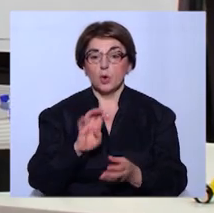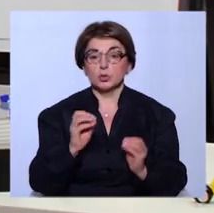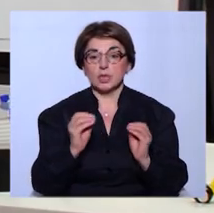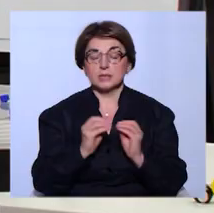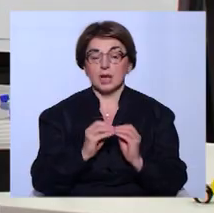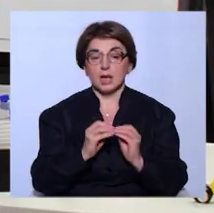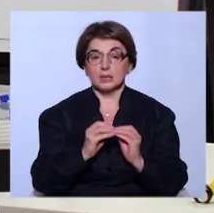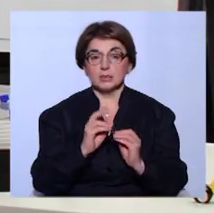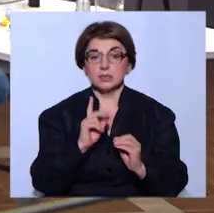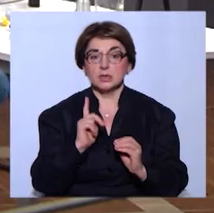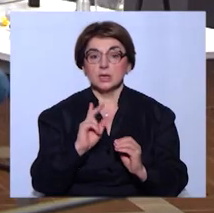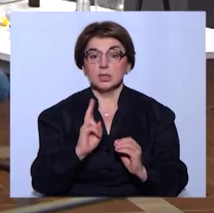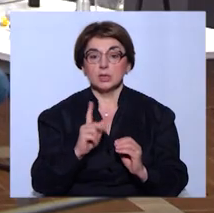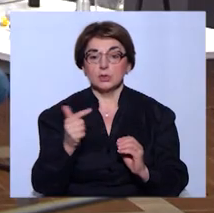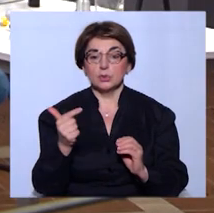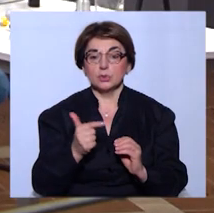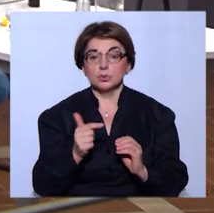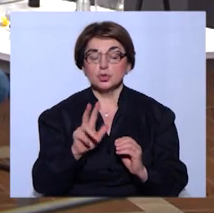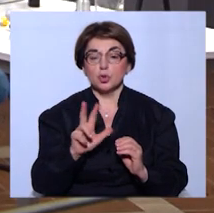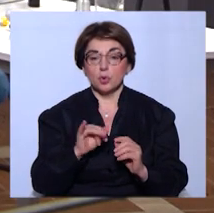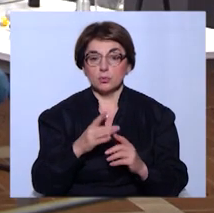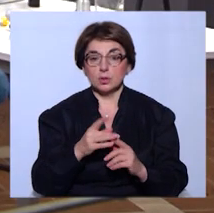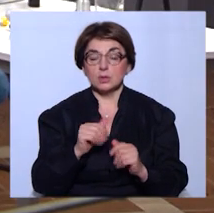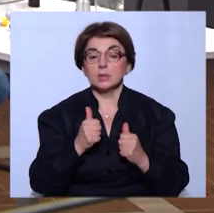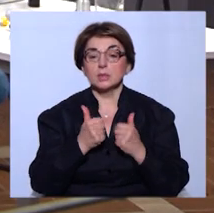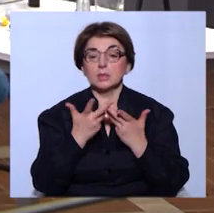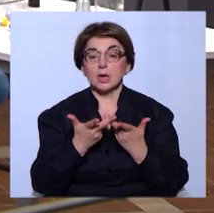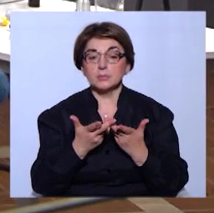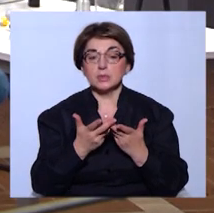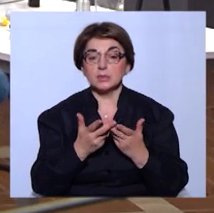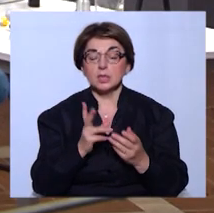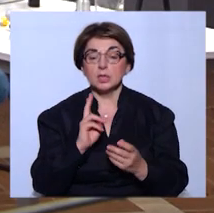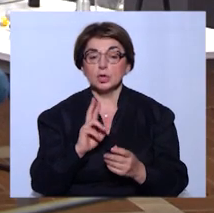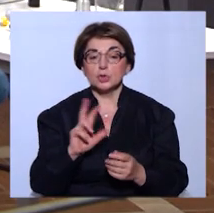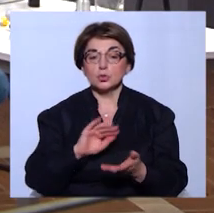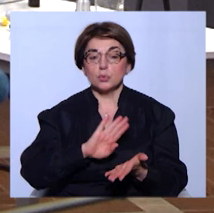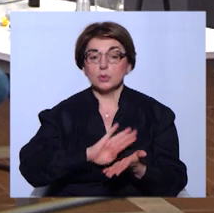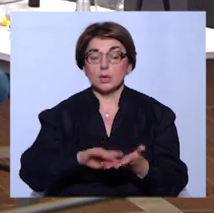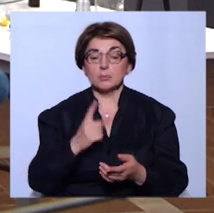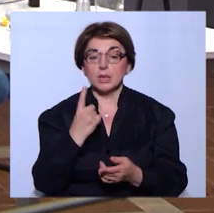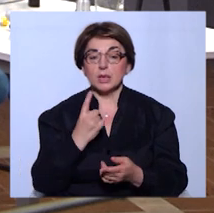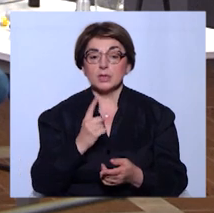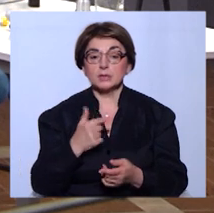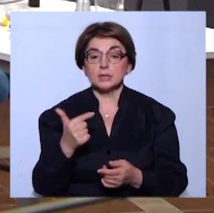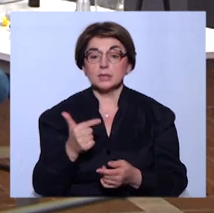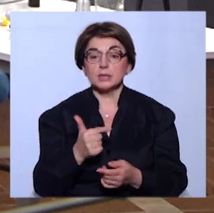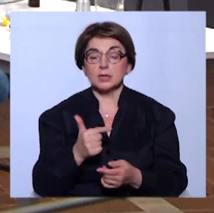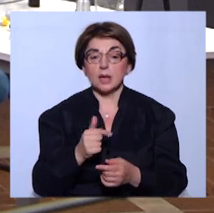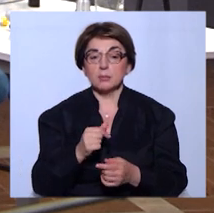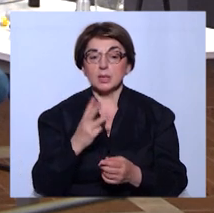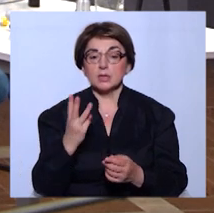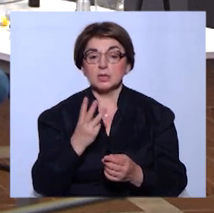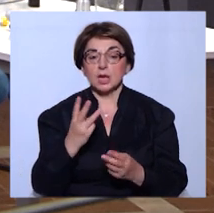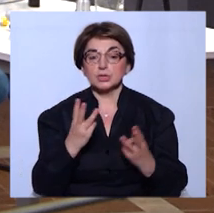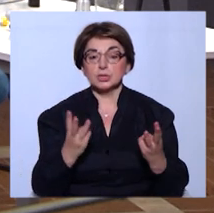რომ რეაქცია ეგზოთერმულია. რამდენი კილოჯოული ენერგია გამოიყოფა 1 გრამი ნახშირის დაწვისასო? წერთ